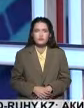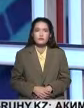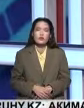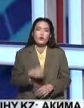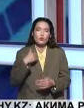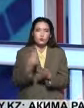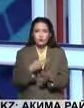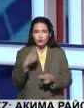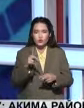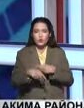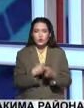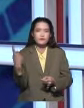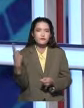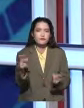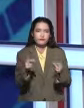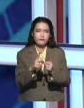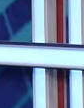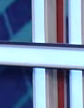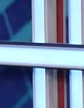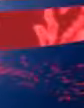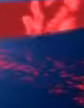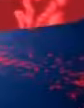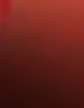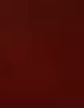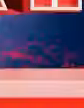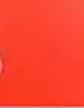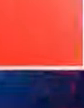У меня на этом все. Увидимся через неделю.